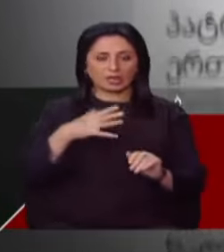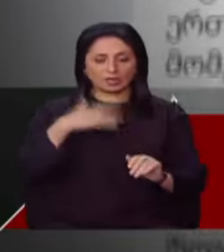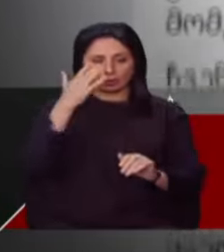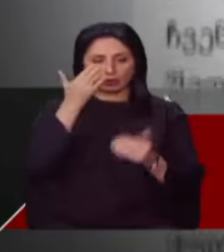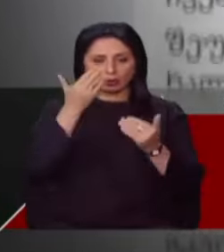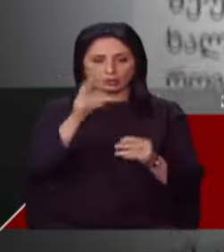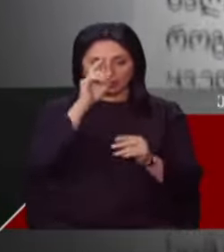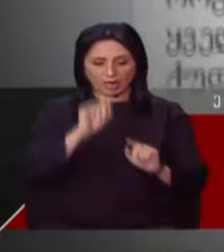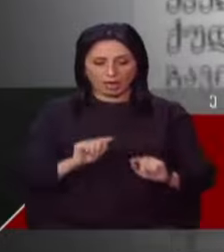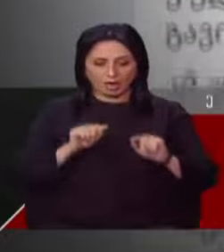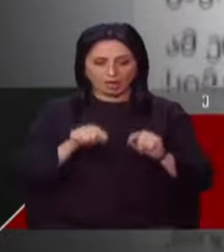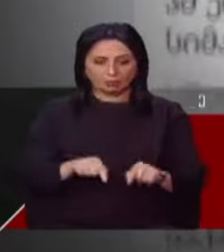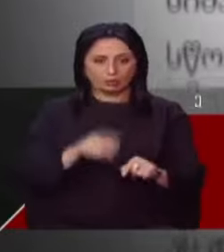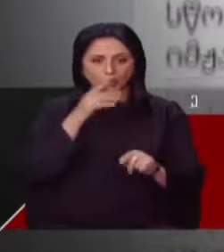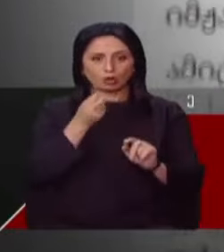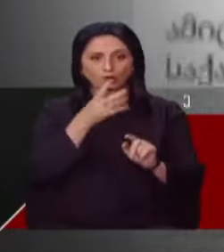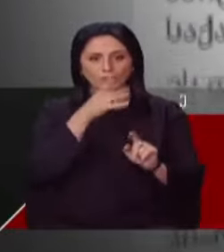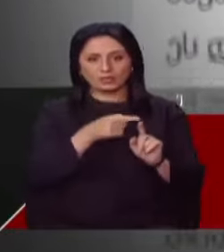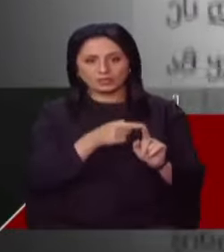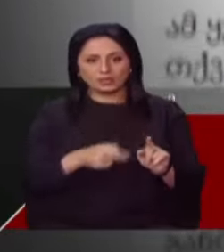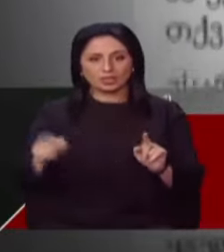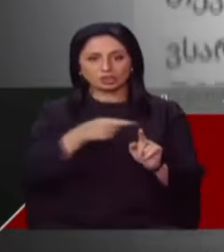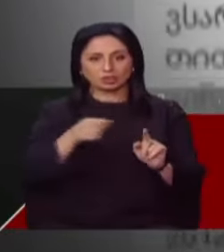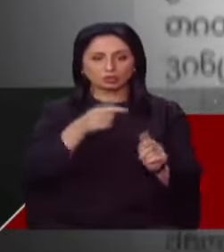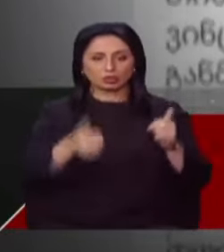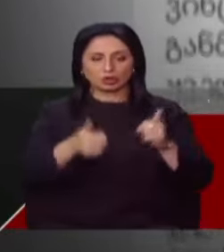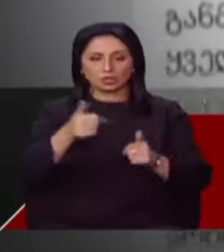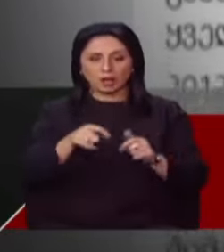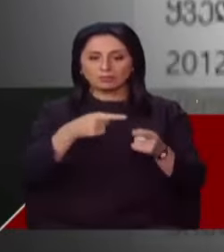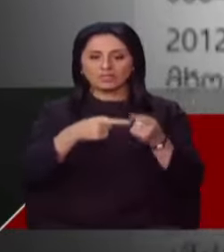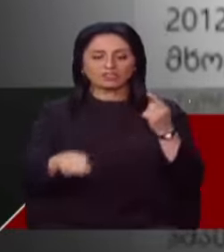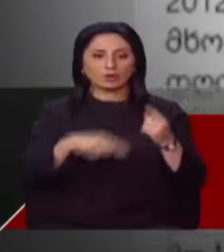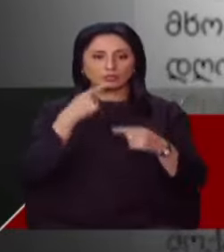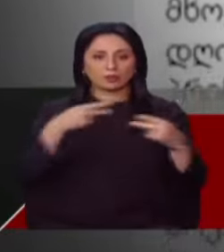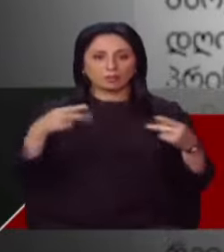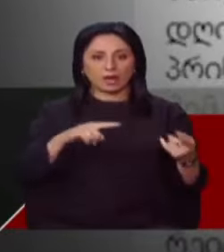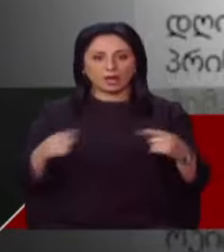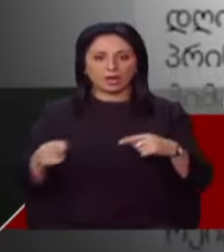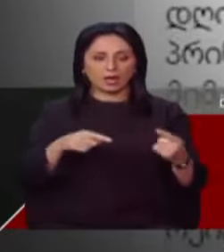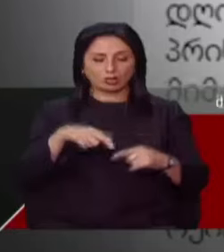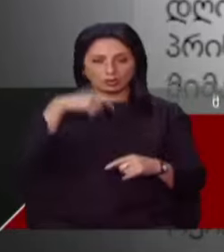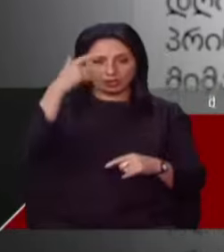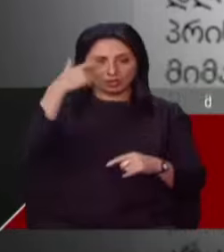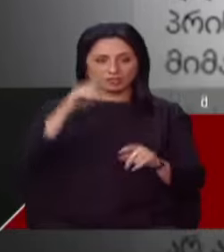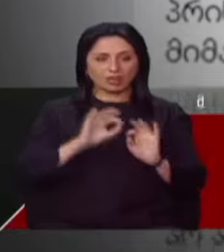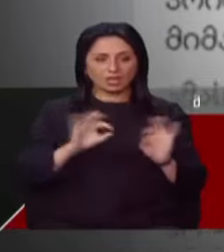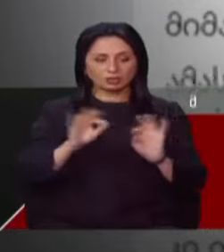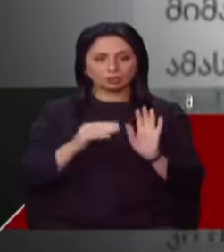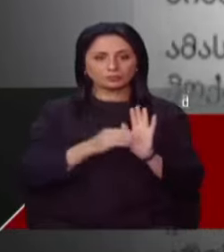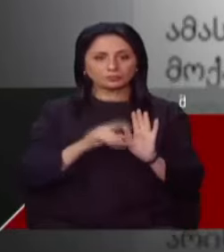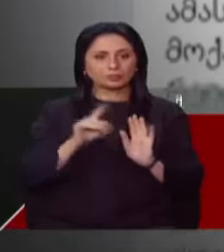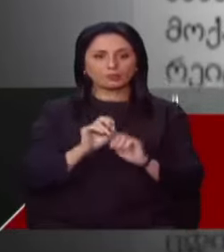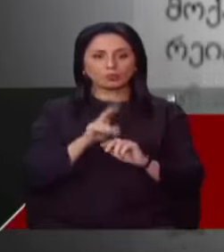ქართული ოცნების ხელისუფლებაში ყოფნის 12 წელს შორის. თუმცა ამ სხვაობაზე საუბრის პარალელურად ბიძინა ივანიშვილი